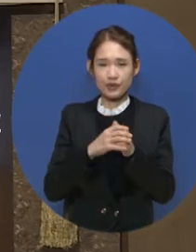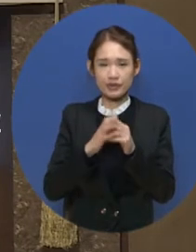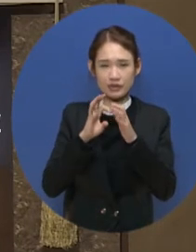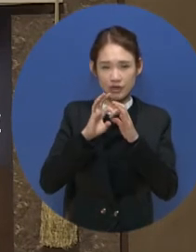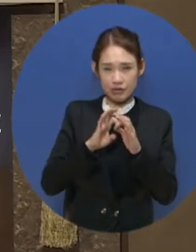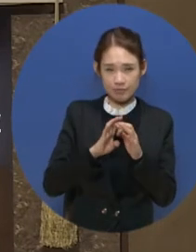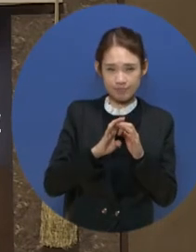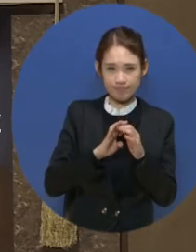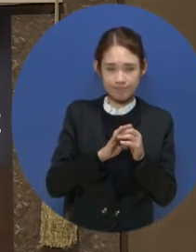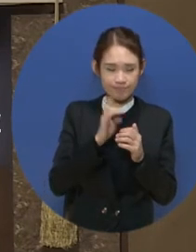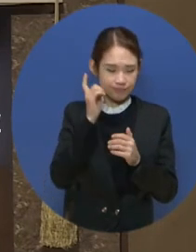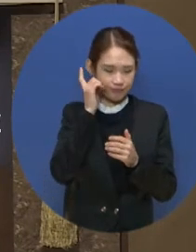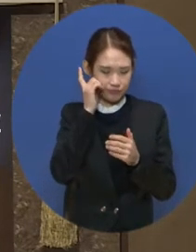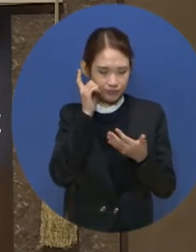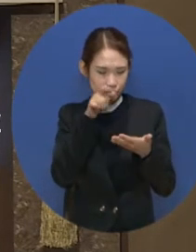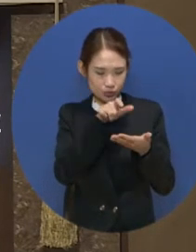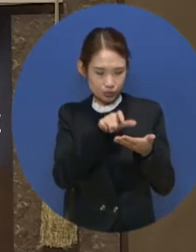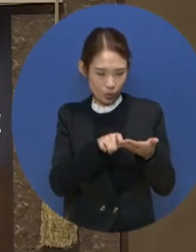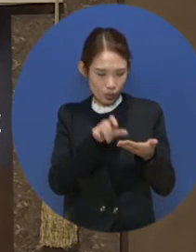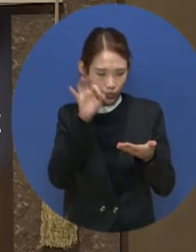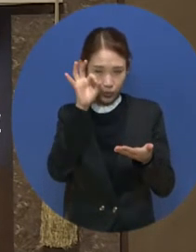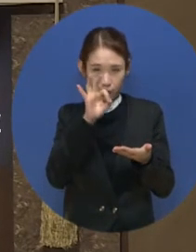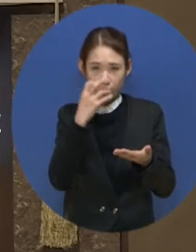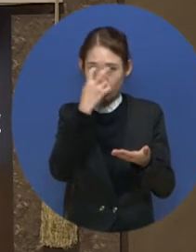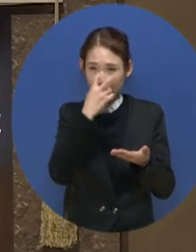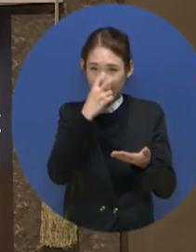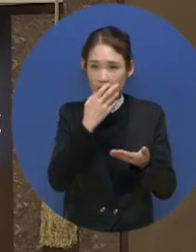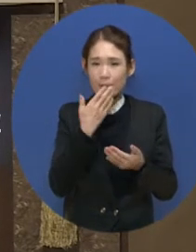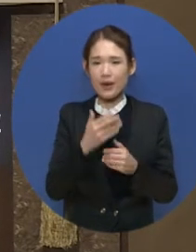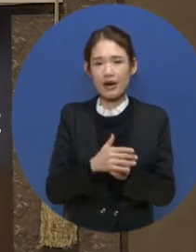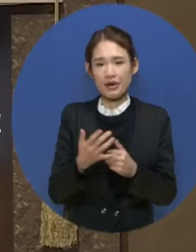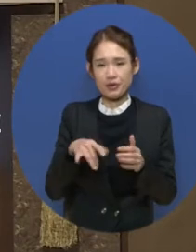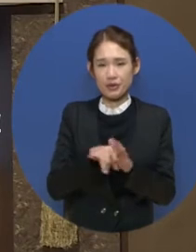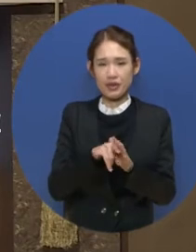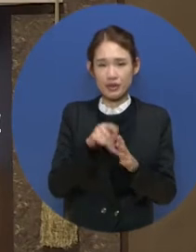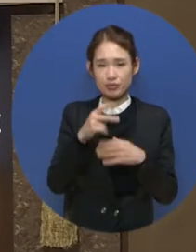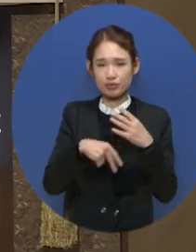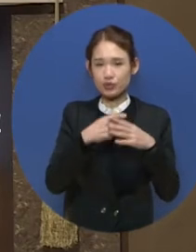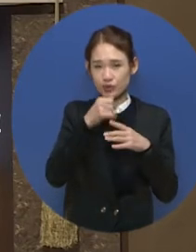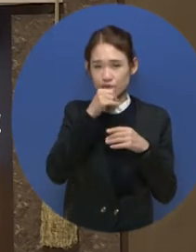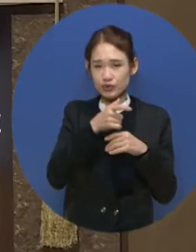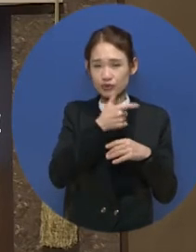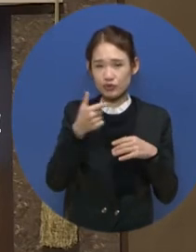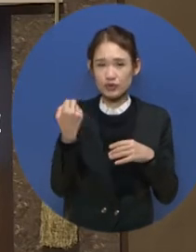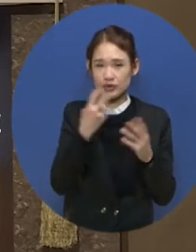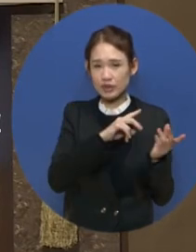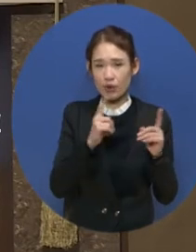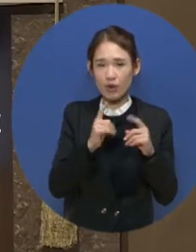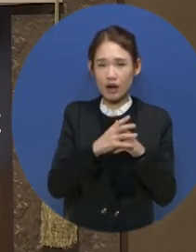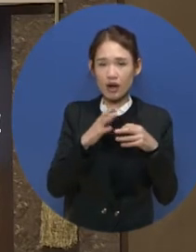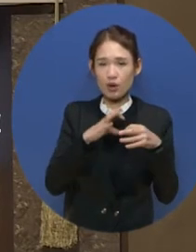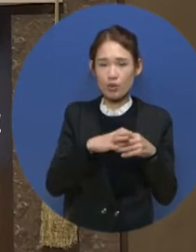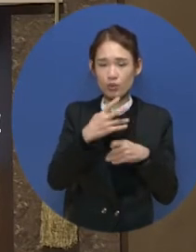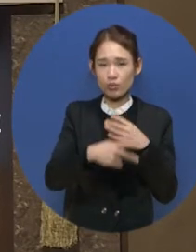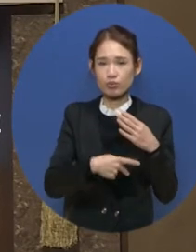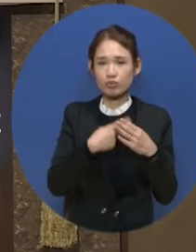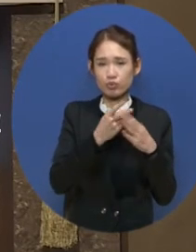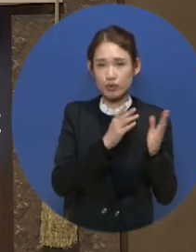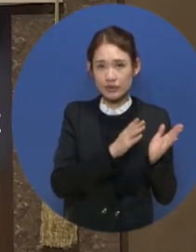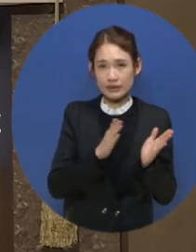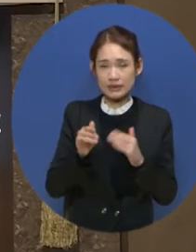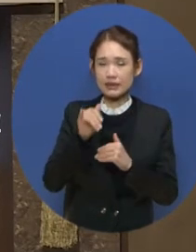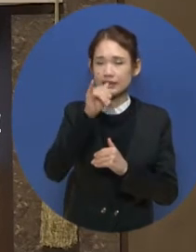모바일로도 이렇게 관리할 수 있는 그런 시스템을 갖추고 있습니다 그래서 수중 재활 쪽에선 그렇게 예 저희가